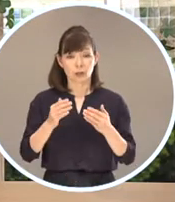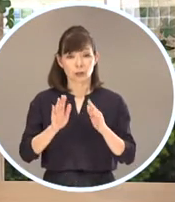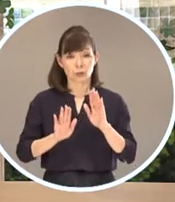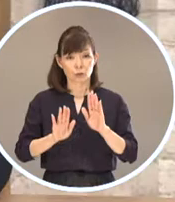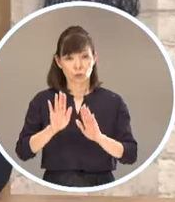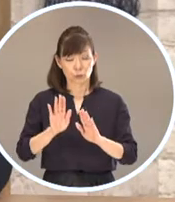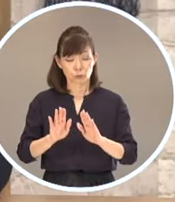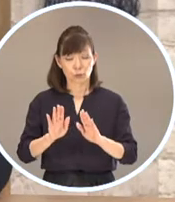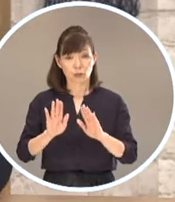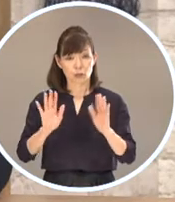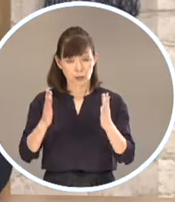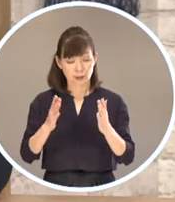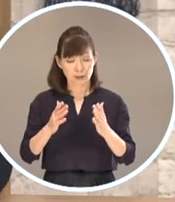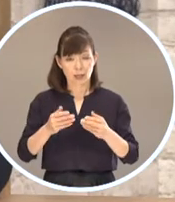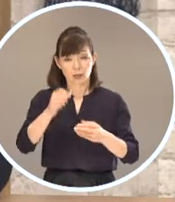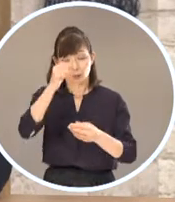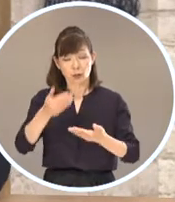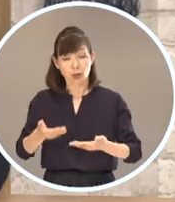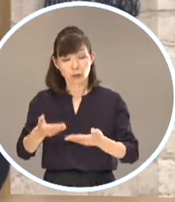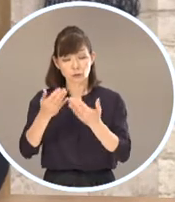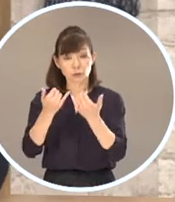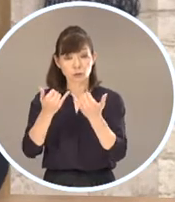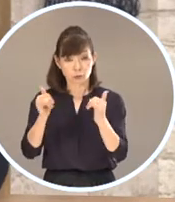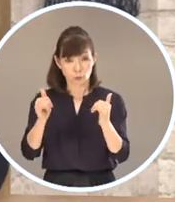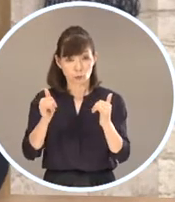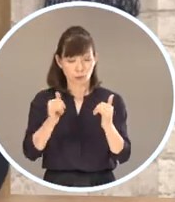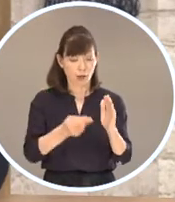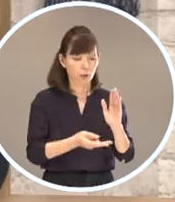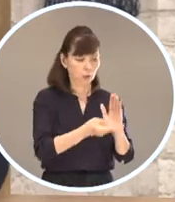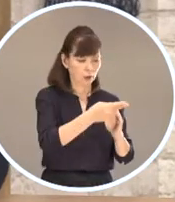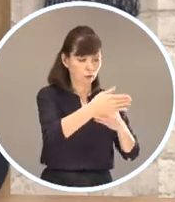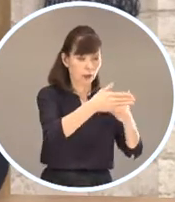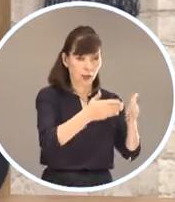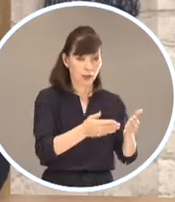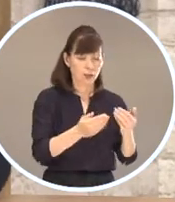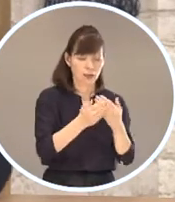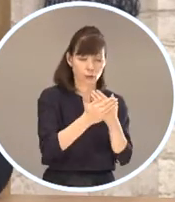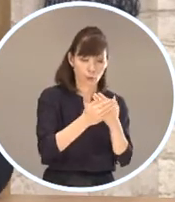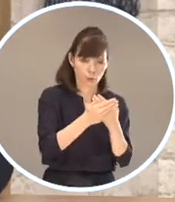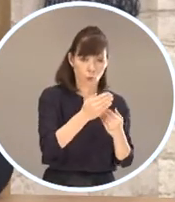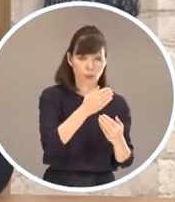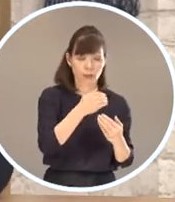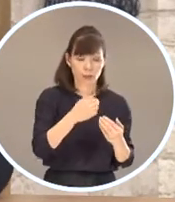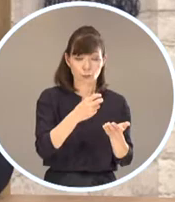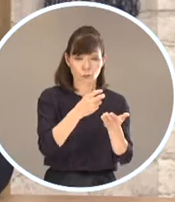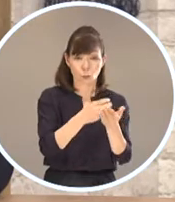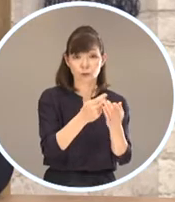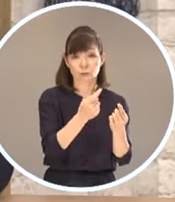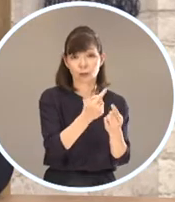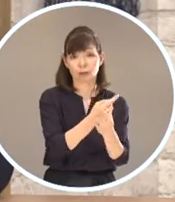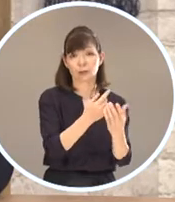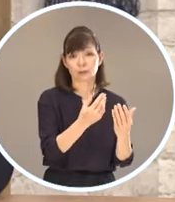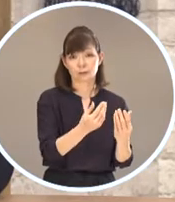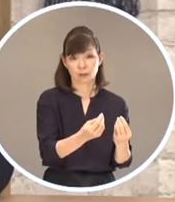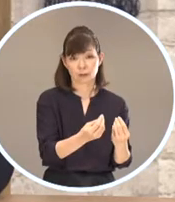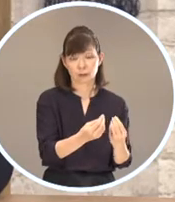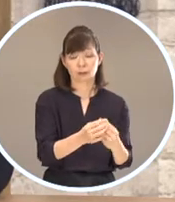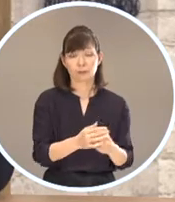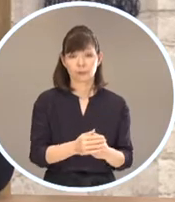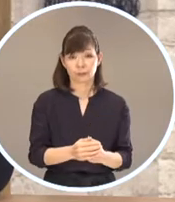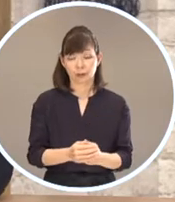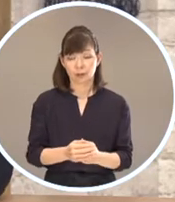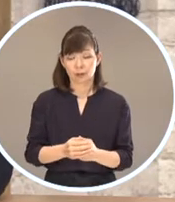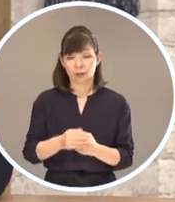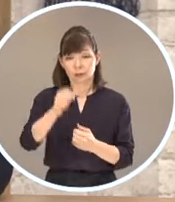状の方はですね、自治体が確保する宿泊施設で療養できるようにということで法律が改正をされたんですね。でそこで重